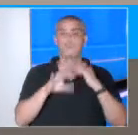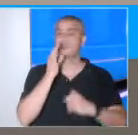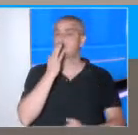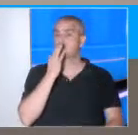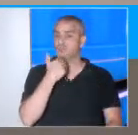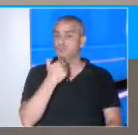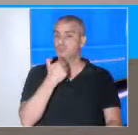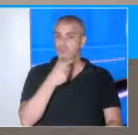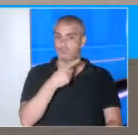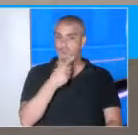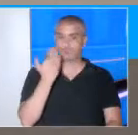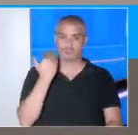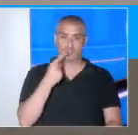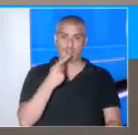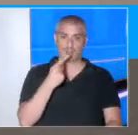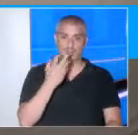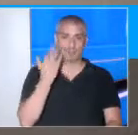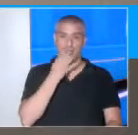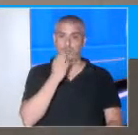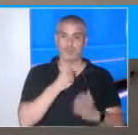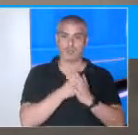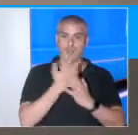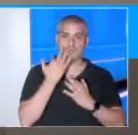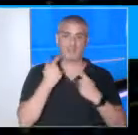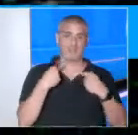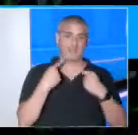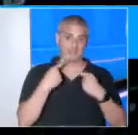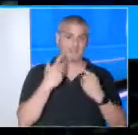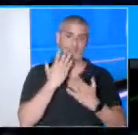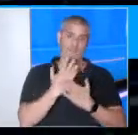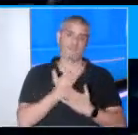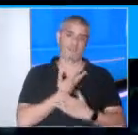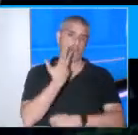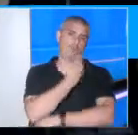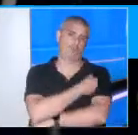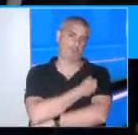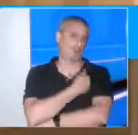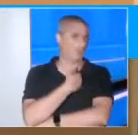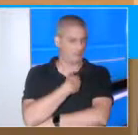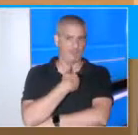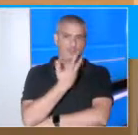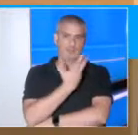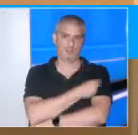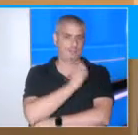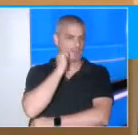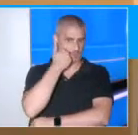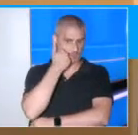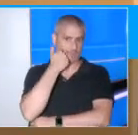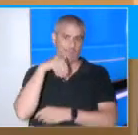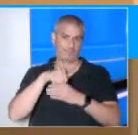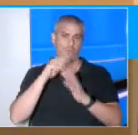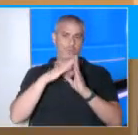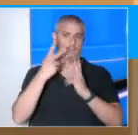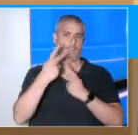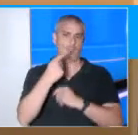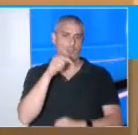גיל 60, מה שהיה מותר עד לפני כמה ימים, שכבר התחסנו. אני הולך להתחסן מחר